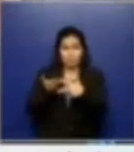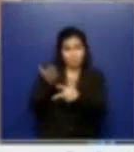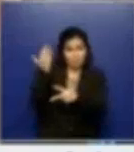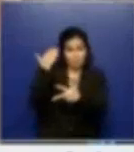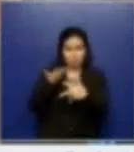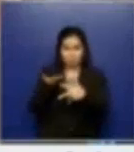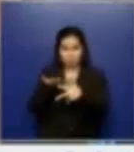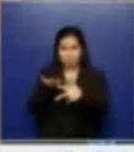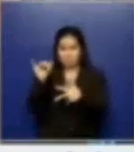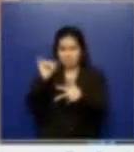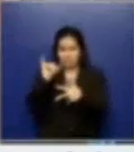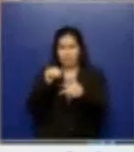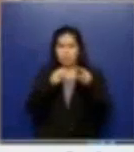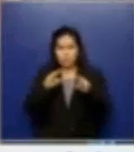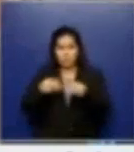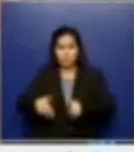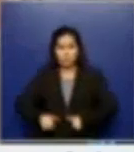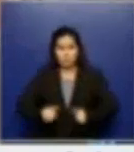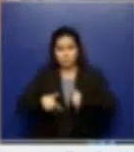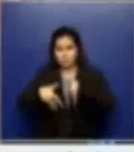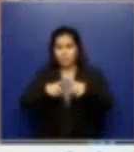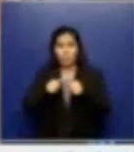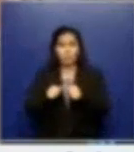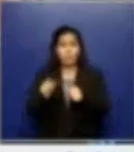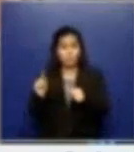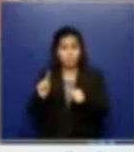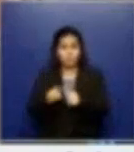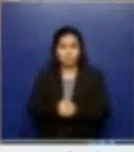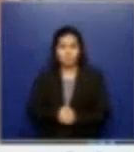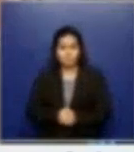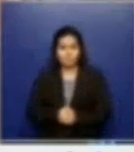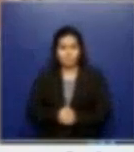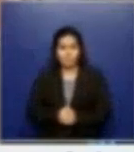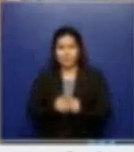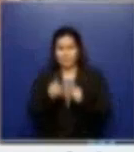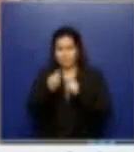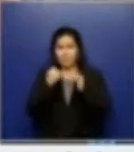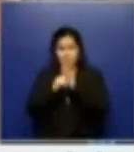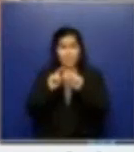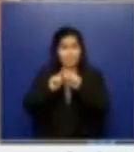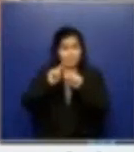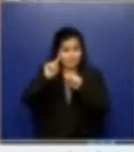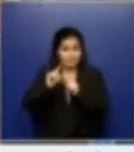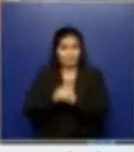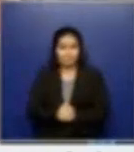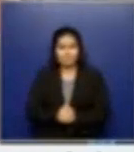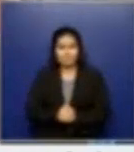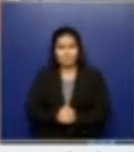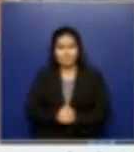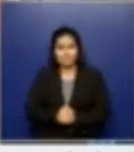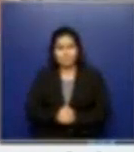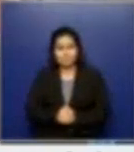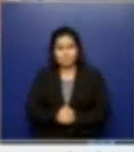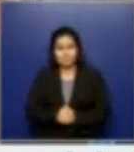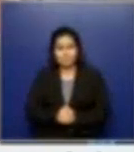ล้วอยู่ยังไงกันครับเอาละนี่ตัวแรกที่ท่านประเมินผิดนะเพื่อนเขาทวงกันเยอะผมก็คิดว่าท่